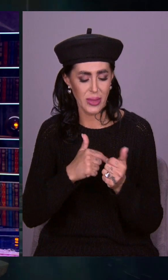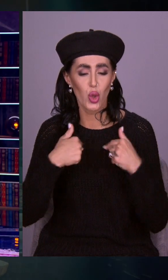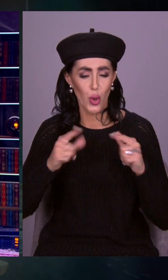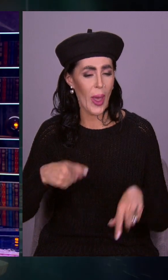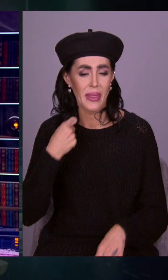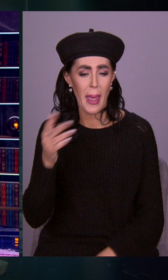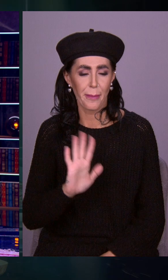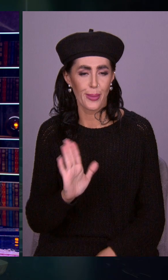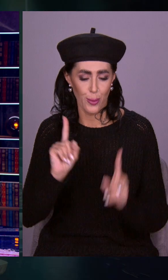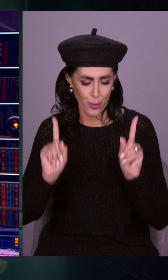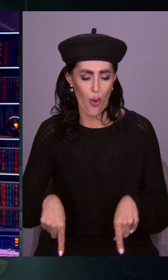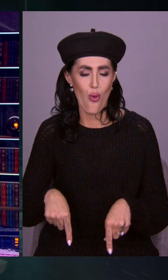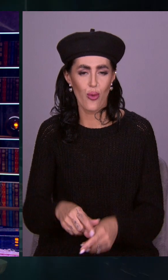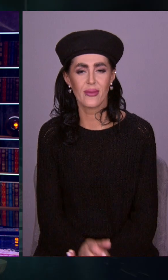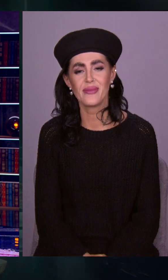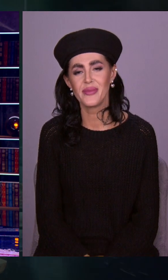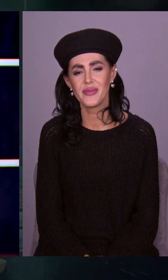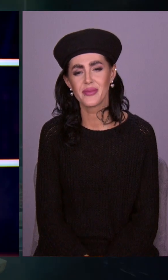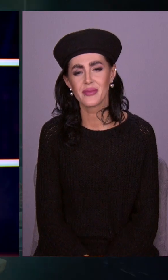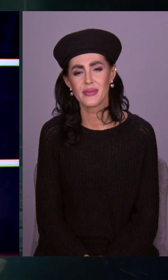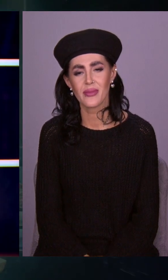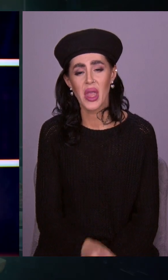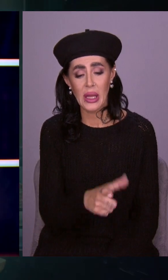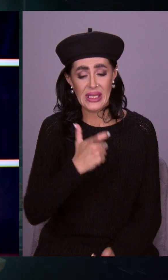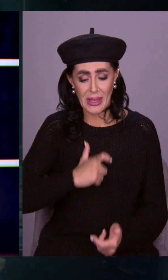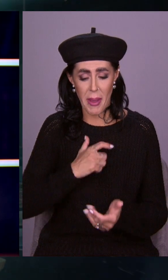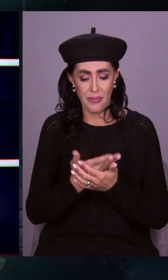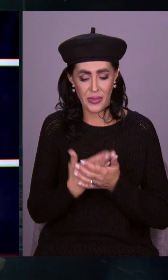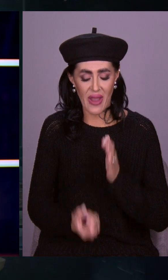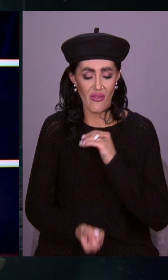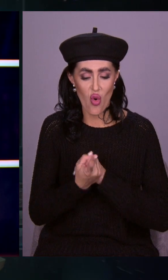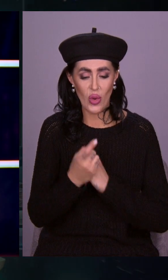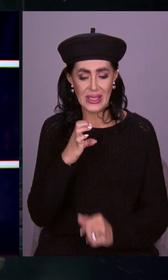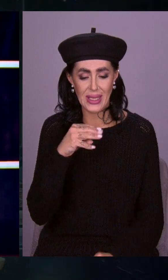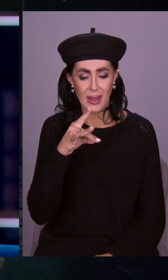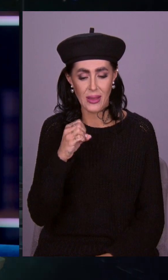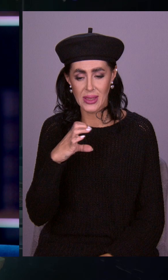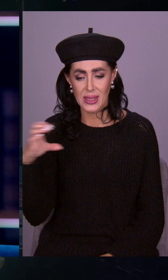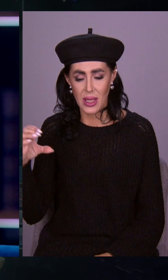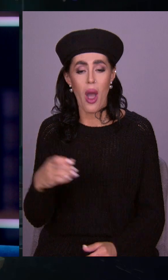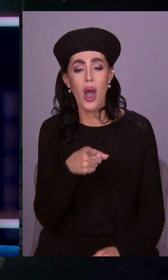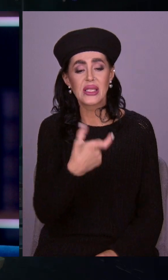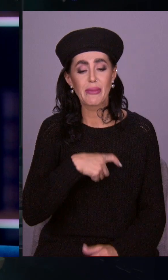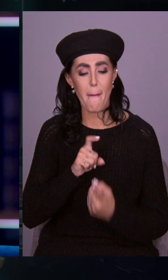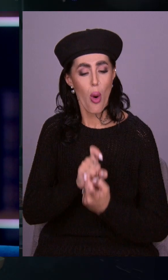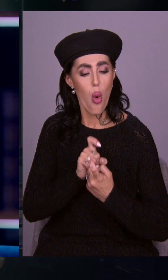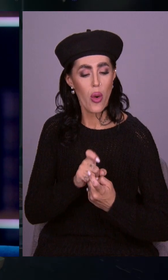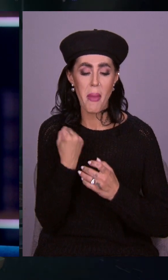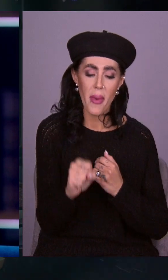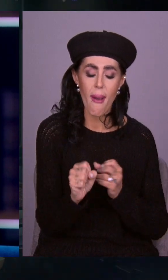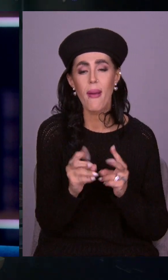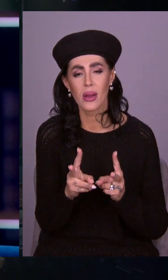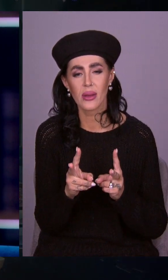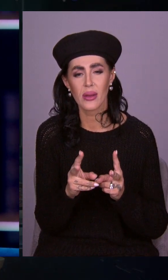починати. Як ти порешся зі стресом? Ну, якщо це можна розповідати на державному каналі. Ну, мабуть, про дещо